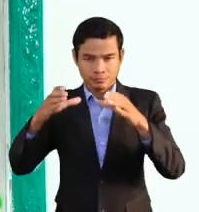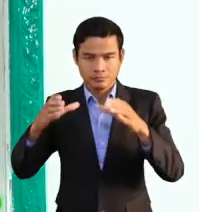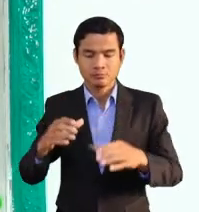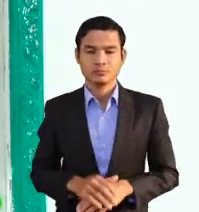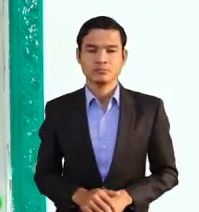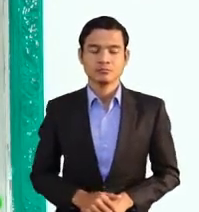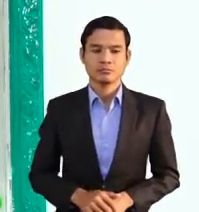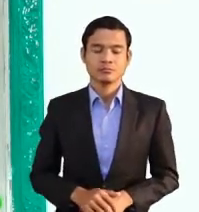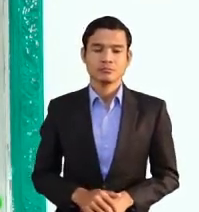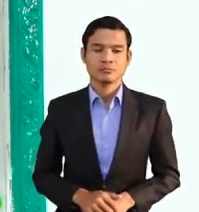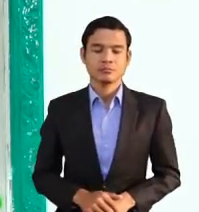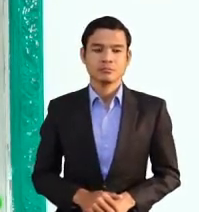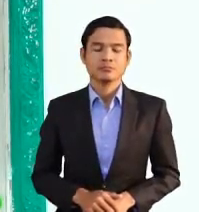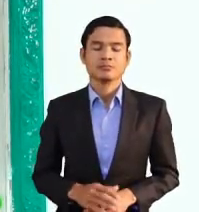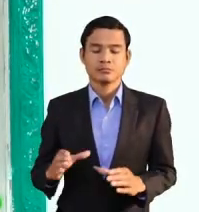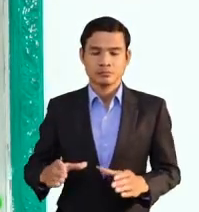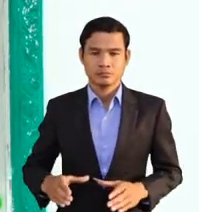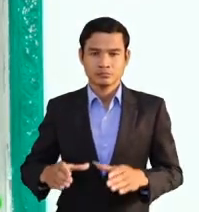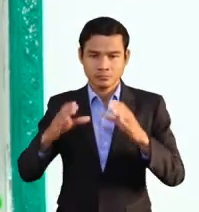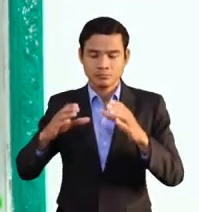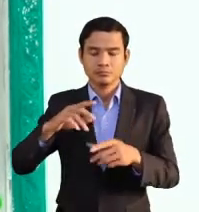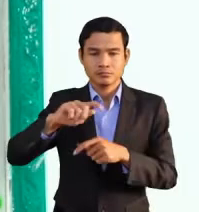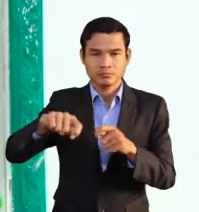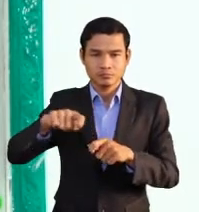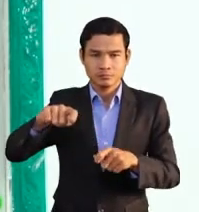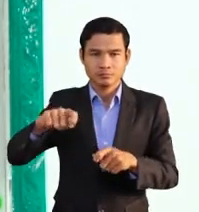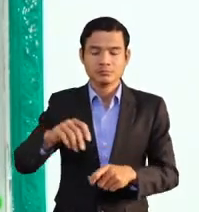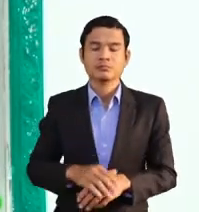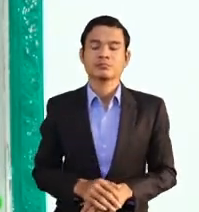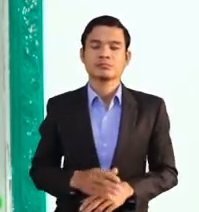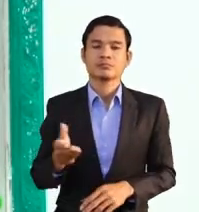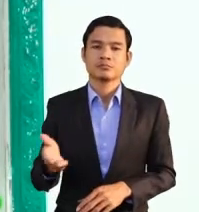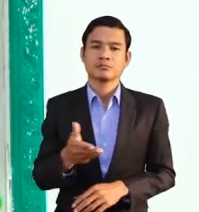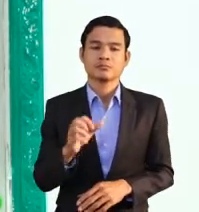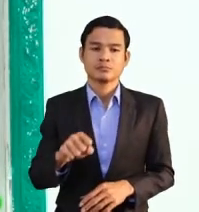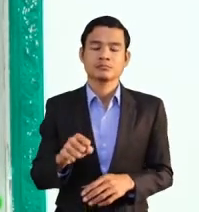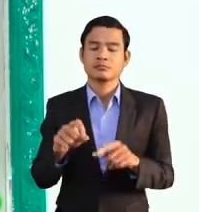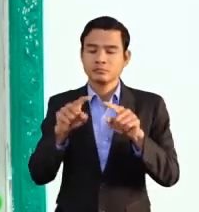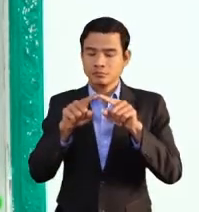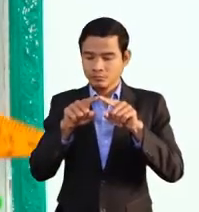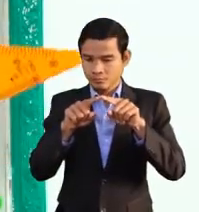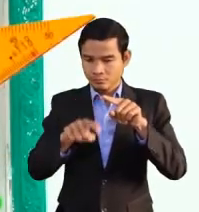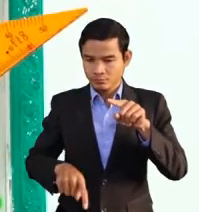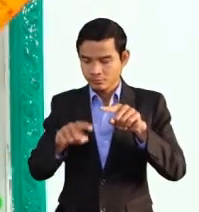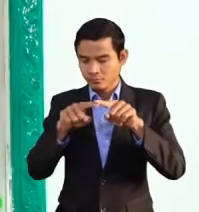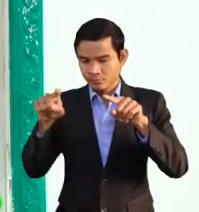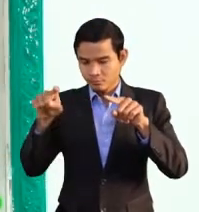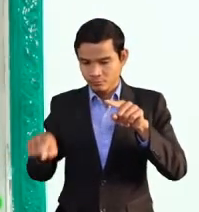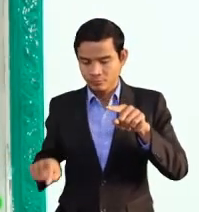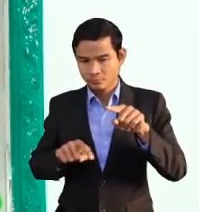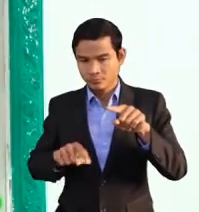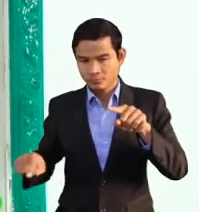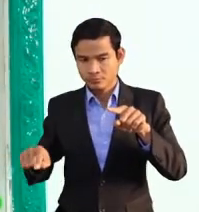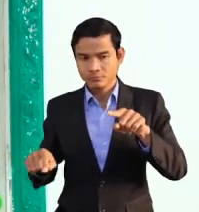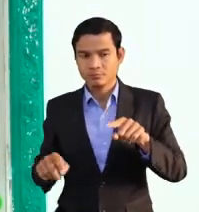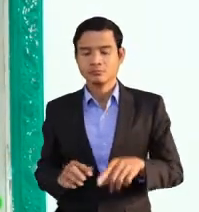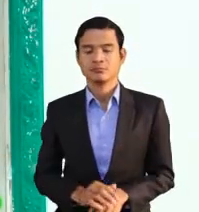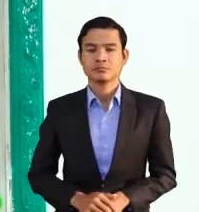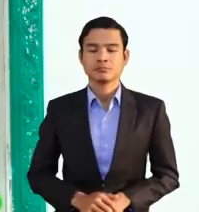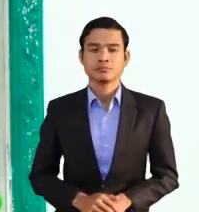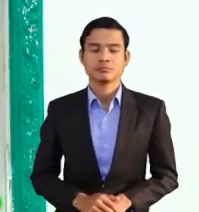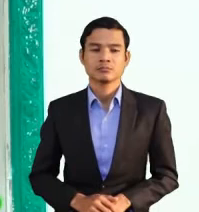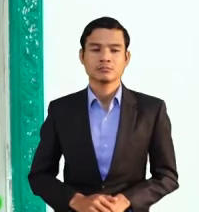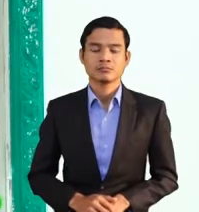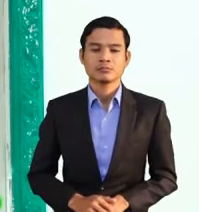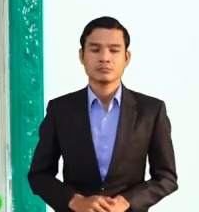Chà hai chầm nuốn mùi rối bà nâng cư dương cục bà ọp mà phòng nè con á. Chà cục bà